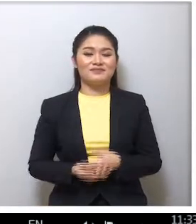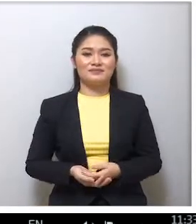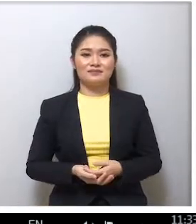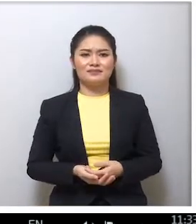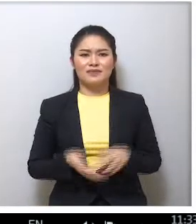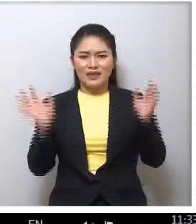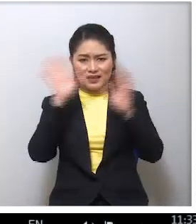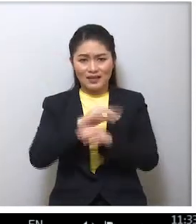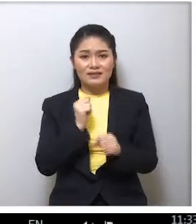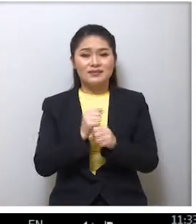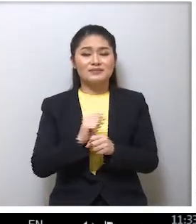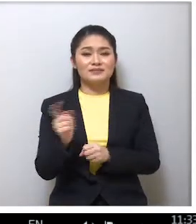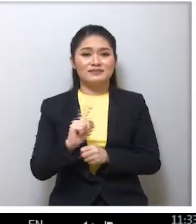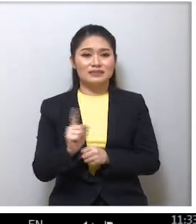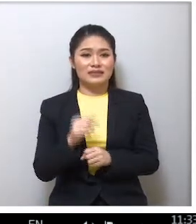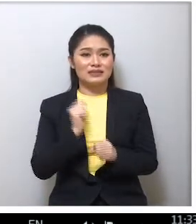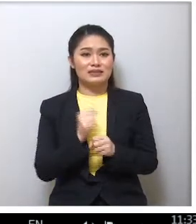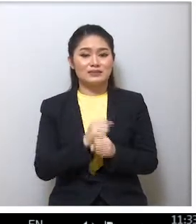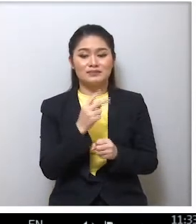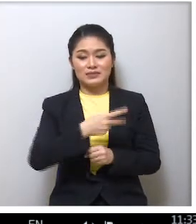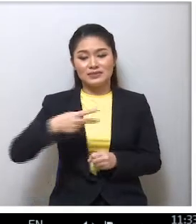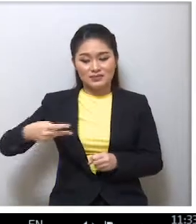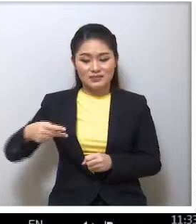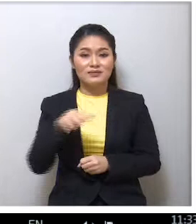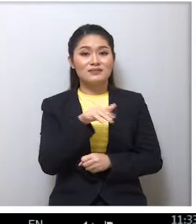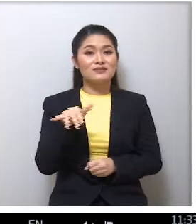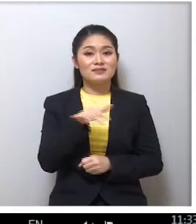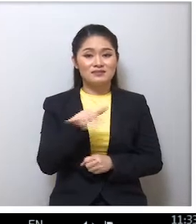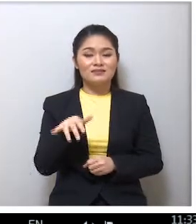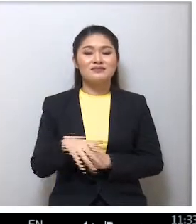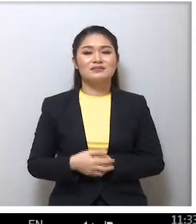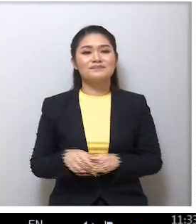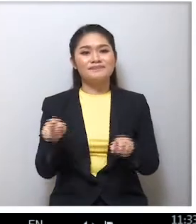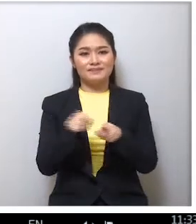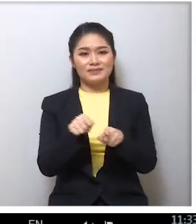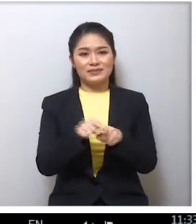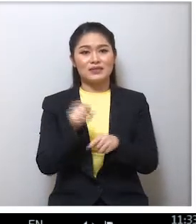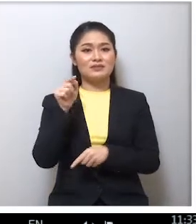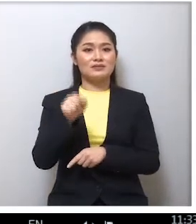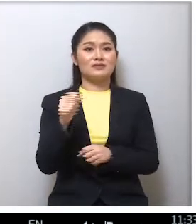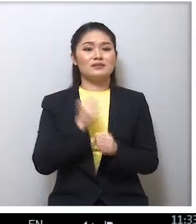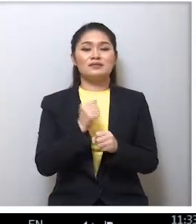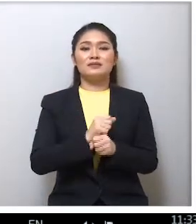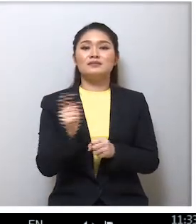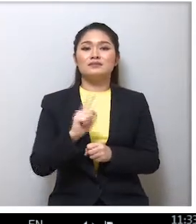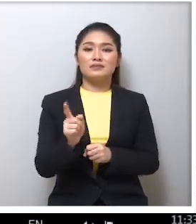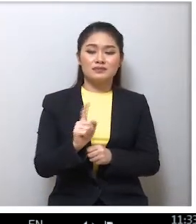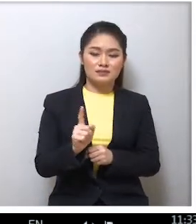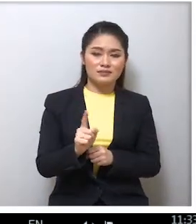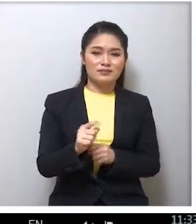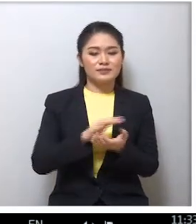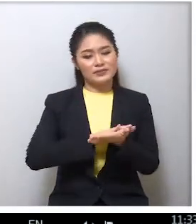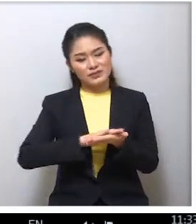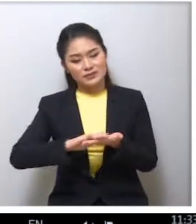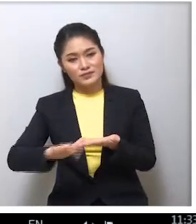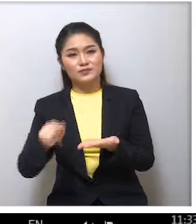ตัวนี้จะคล้ายๆกับตัวสร้างเทคนะครับสร้างตัวหนังสือเหมือนกันครับคำสั่งที่จะทำให้เกิดเป็นผิว